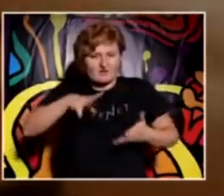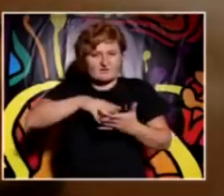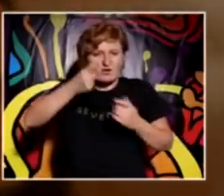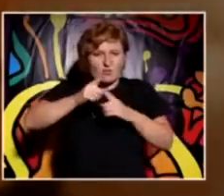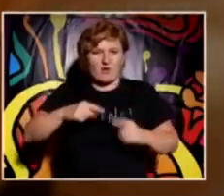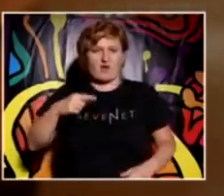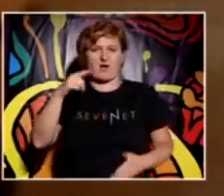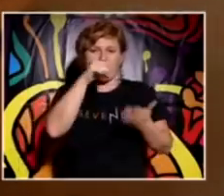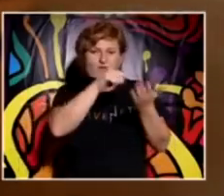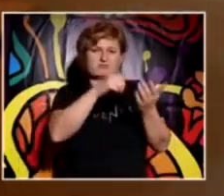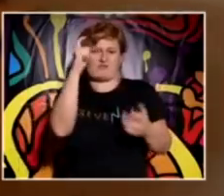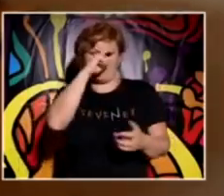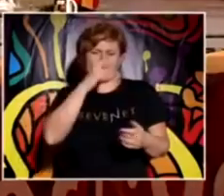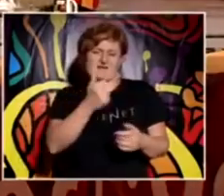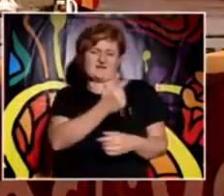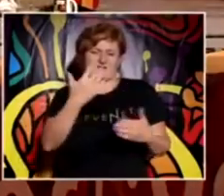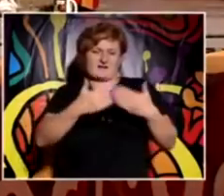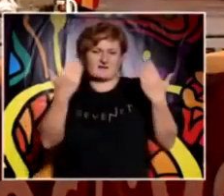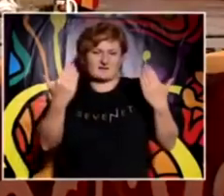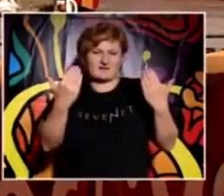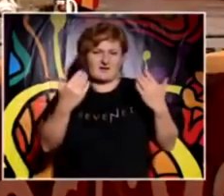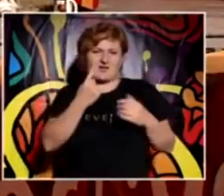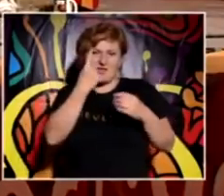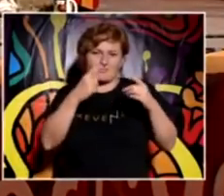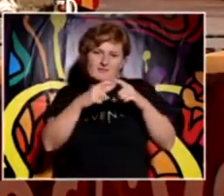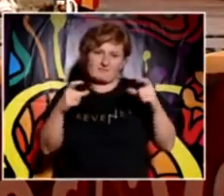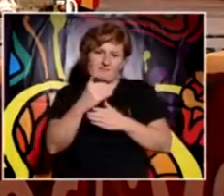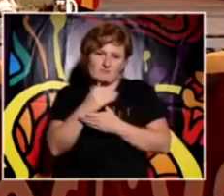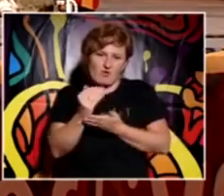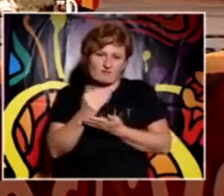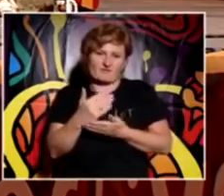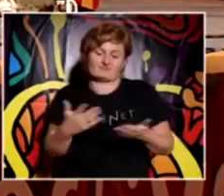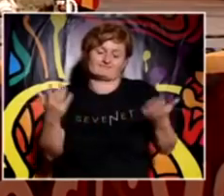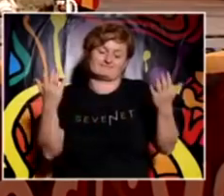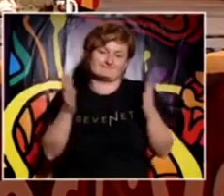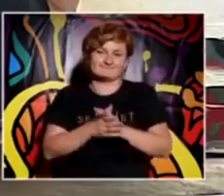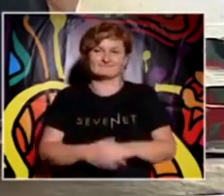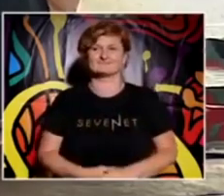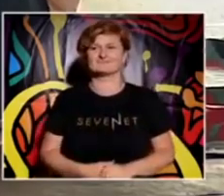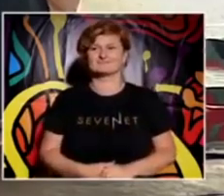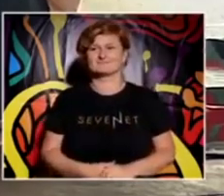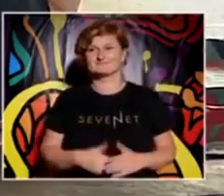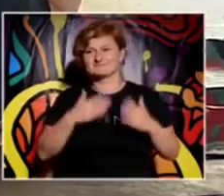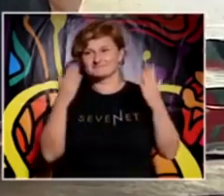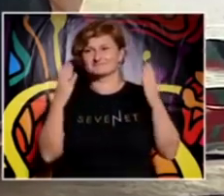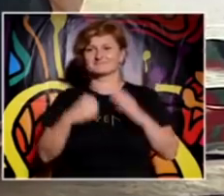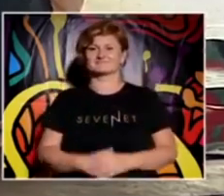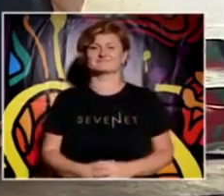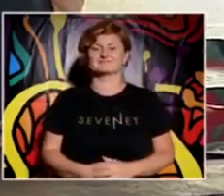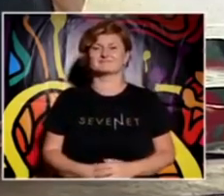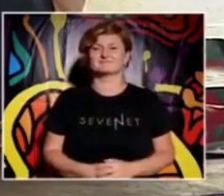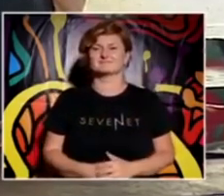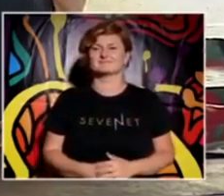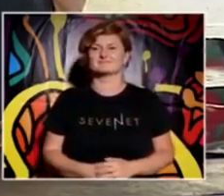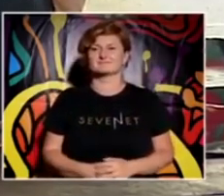a tu jechałam tylko na parę dni do Niemiec i wszystko było w jednej portmonetce i tak poszło i... No i tyle.